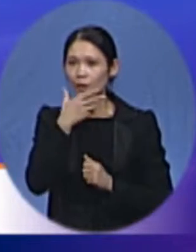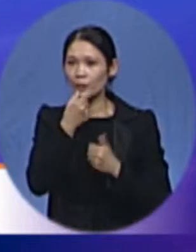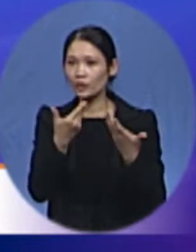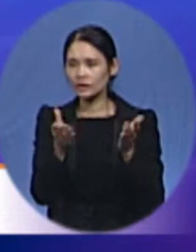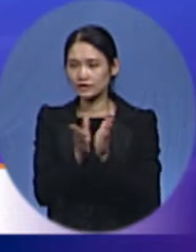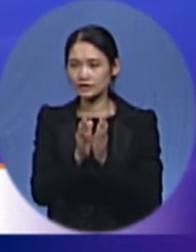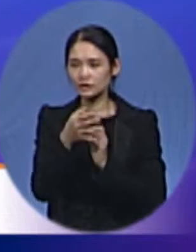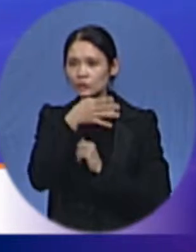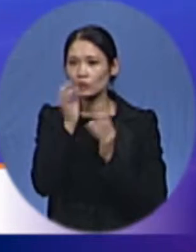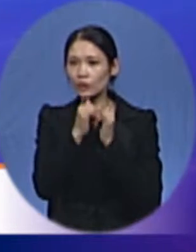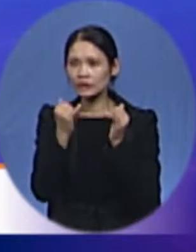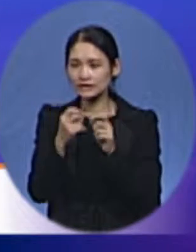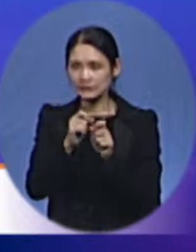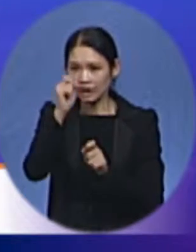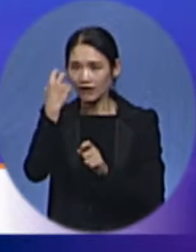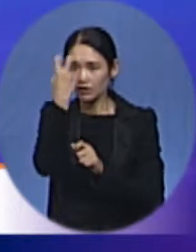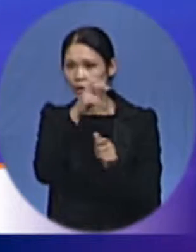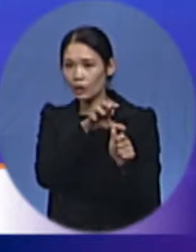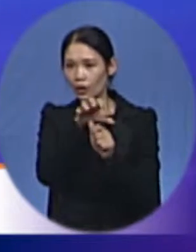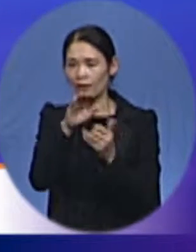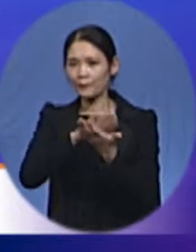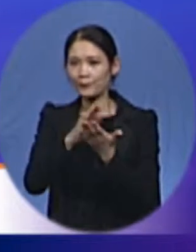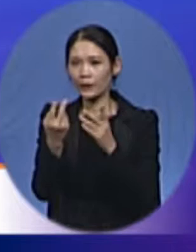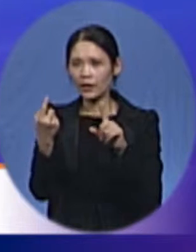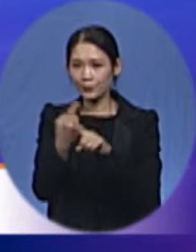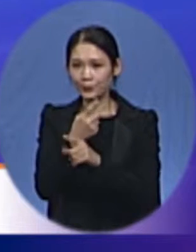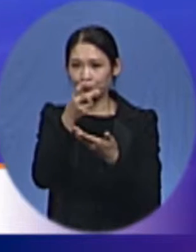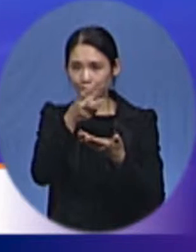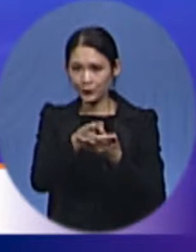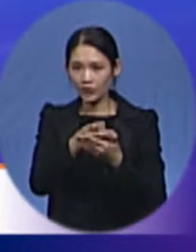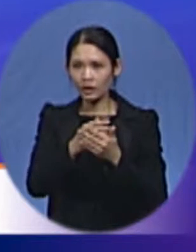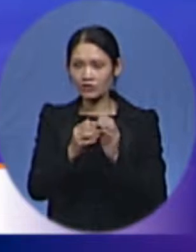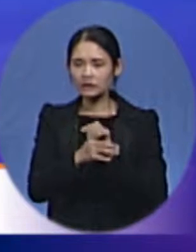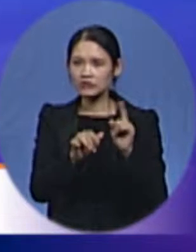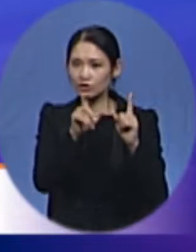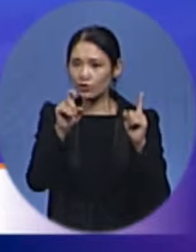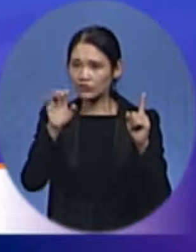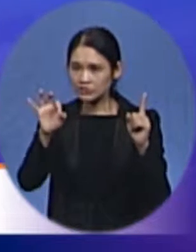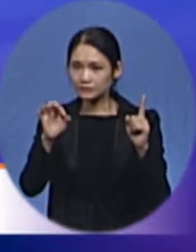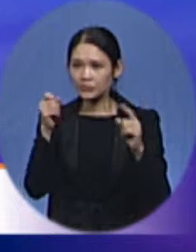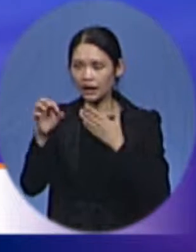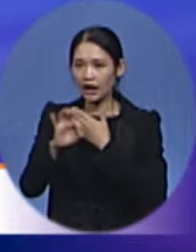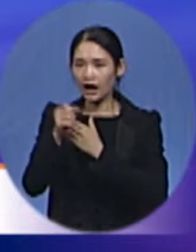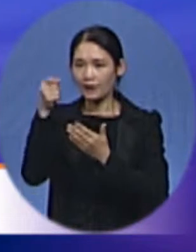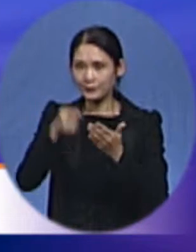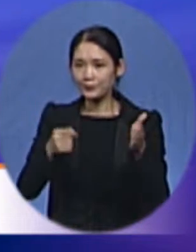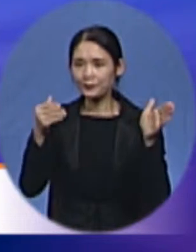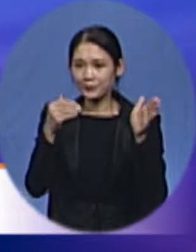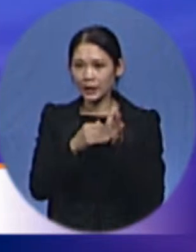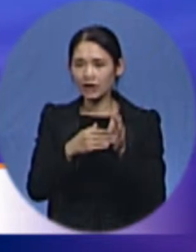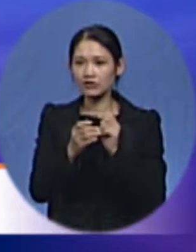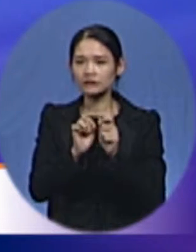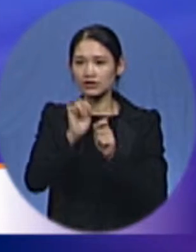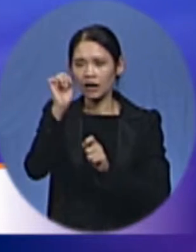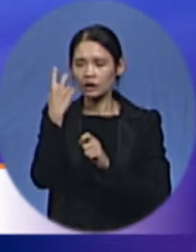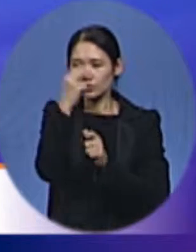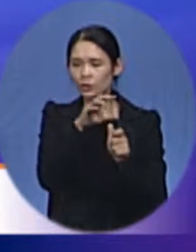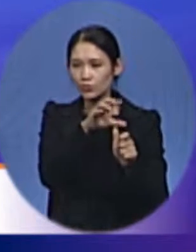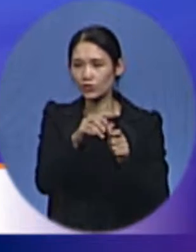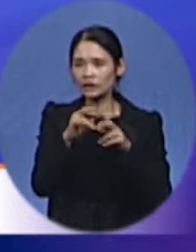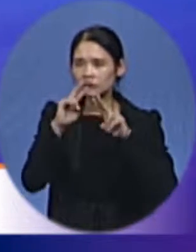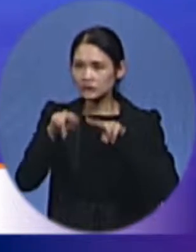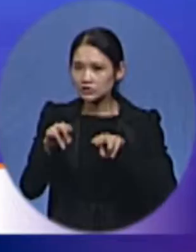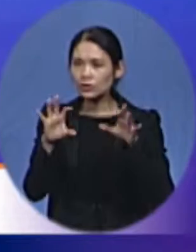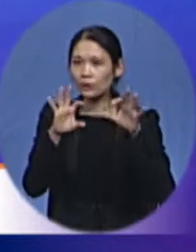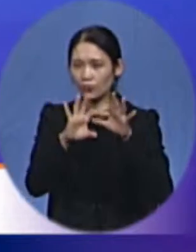보건복지부는 노인장애요양보험법 개정안이 지난 10일 국무회의에서 의결됨에 따라 장애요양기관 지정과 취소